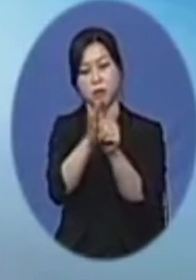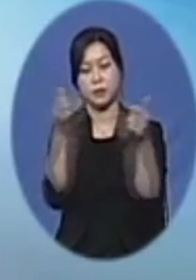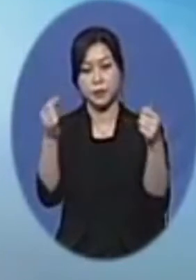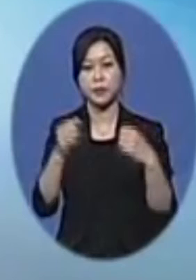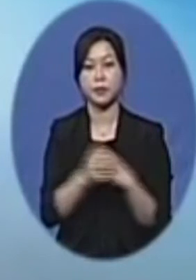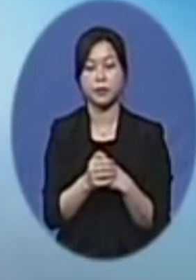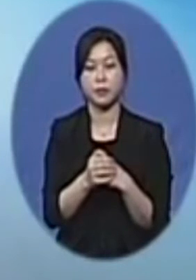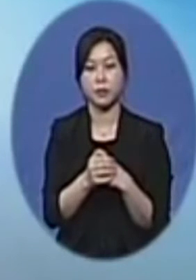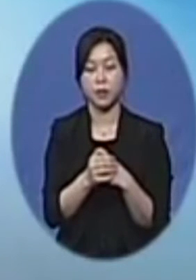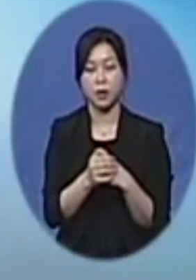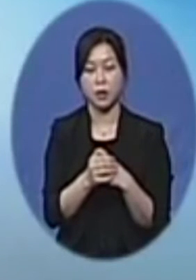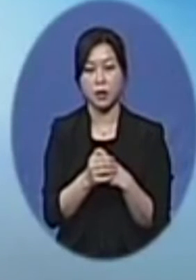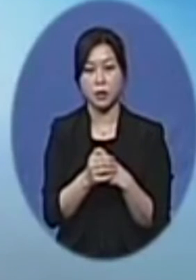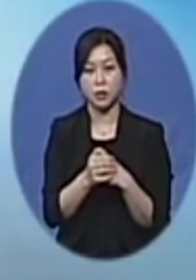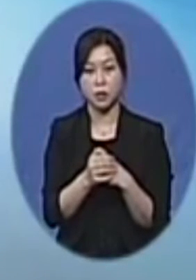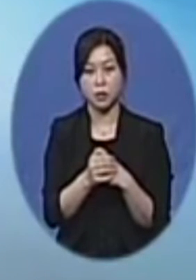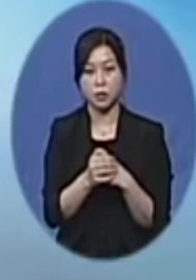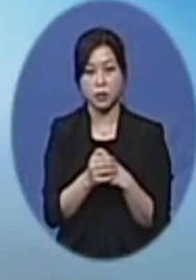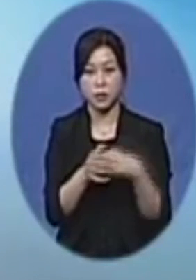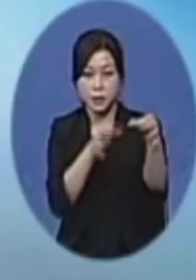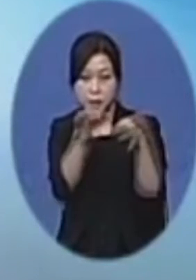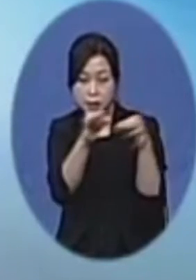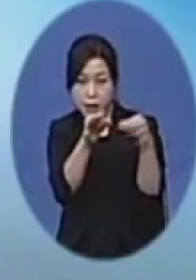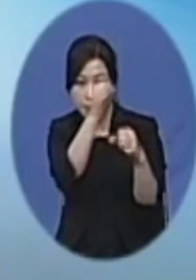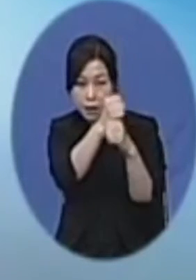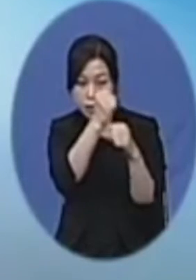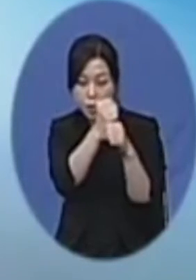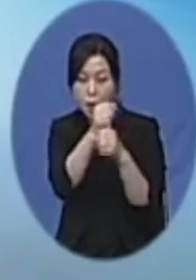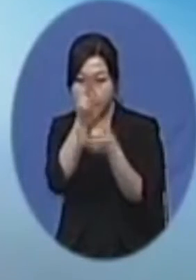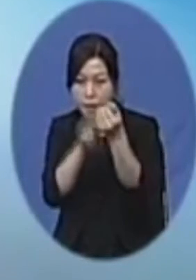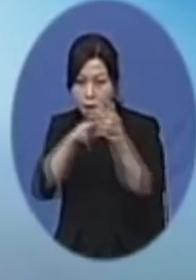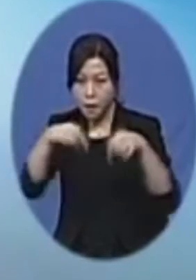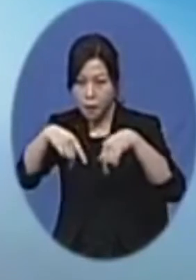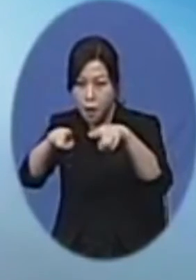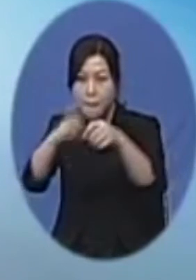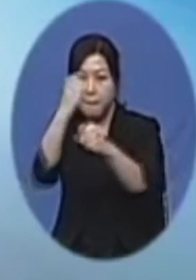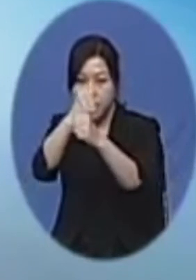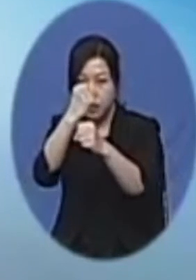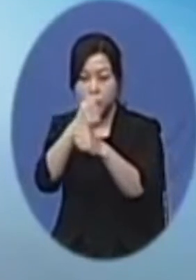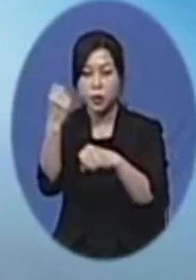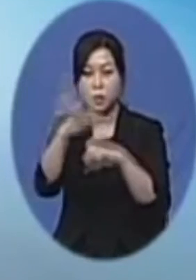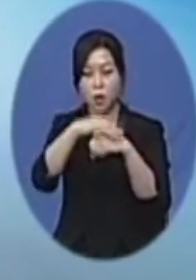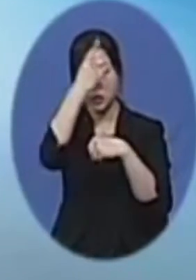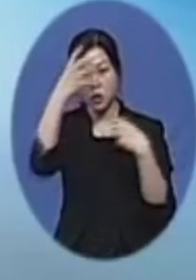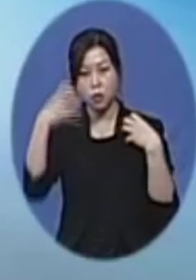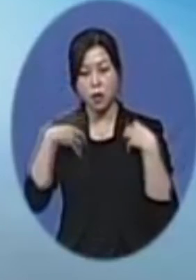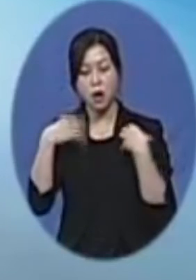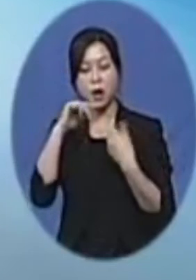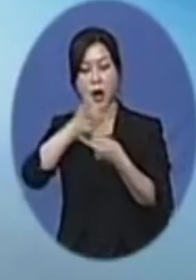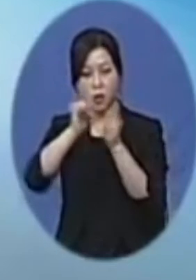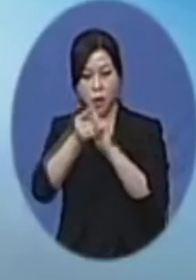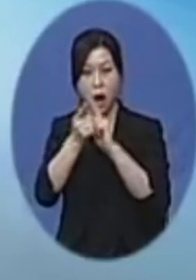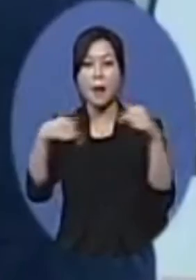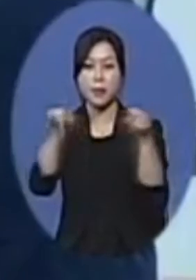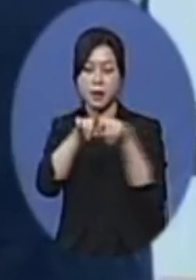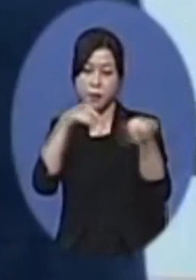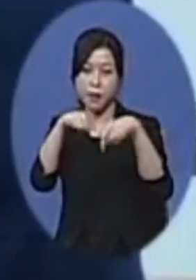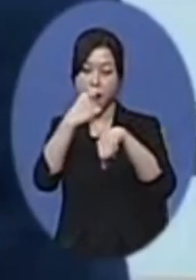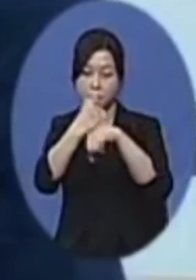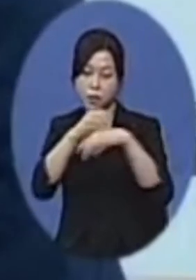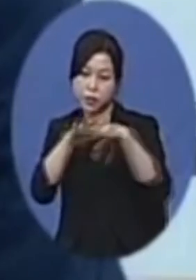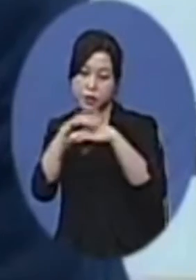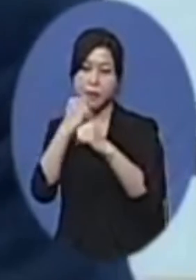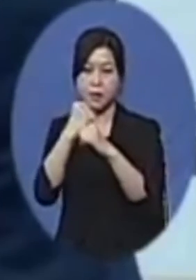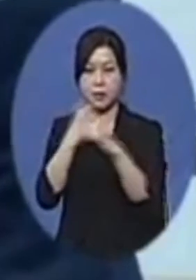됩니다. 또한 시장 조성과 판로 개척을 돕고 컨버넌스 및 네트워크를 강화하는 것입니다.